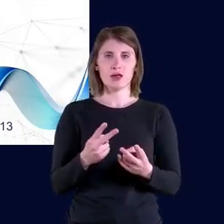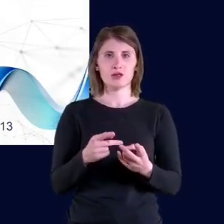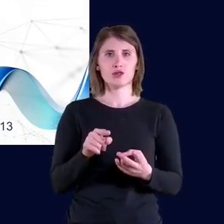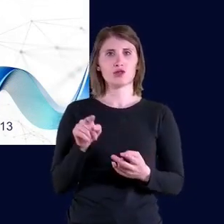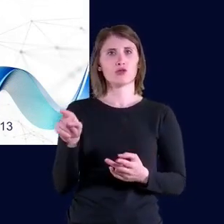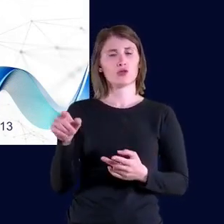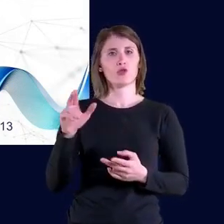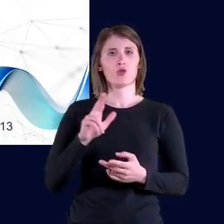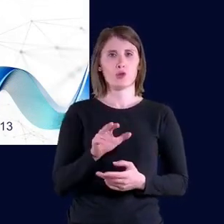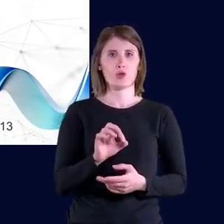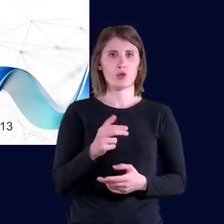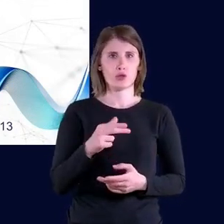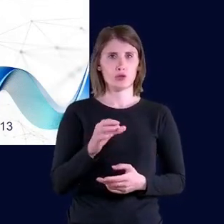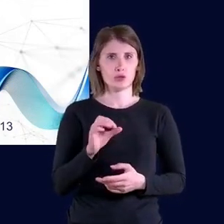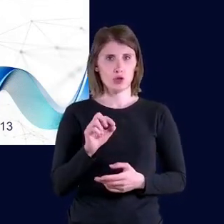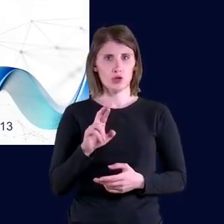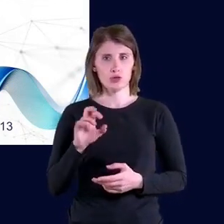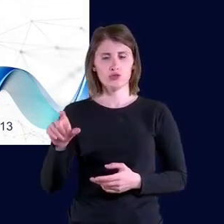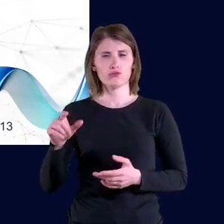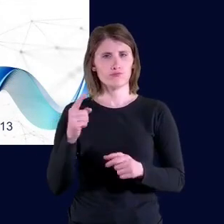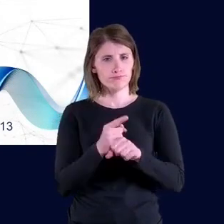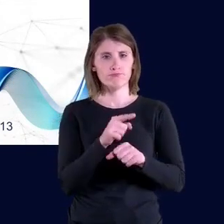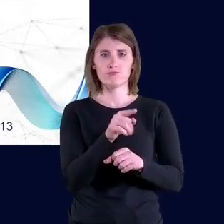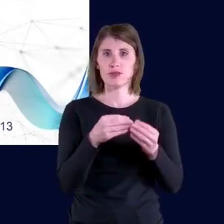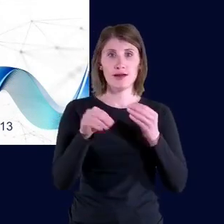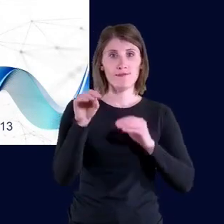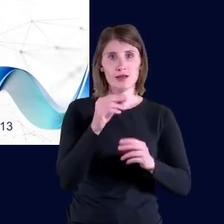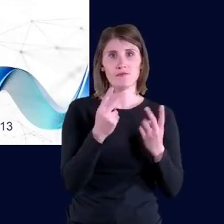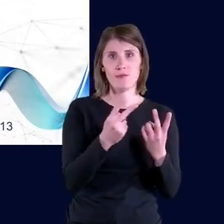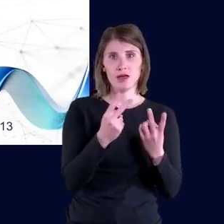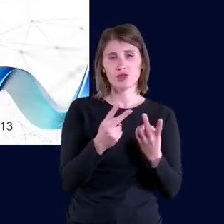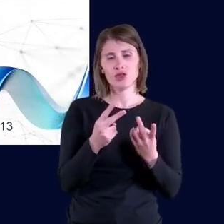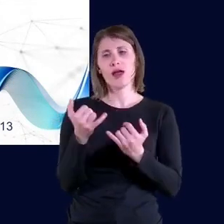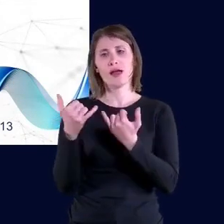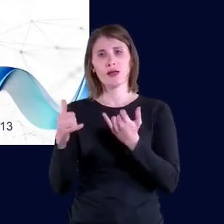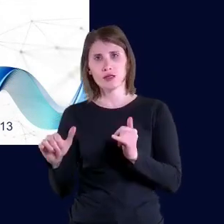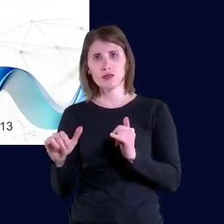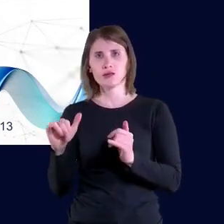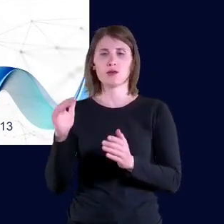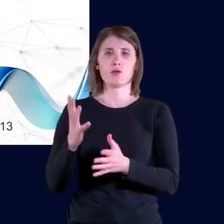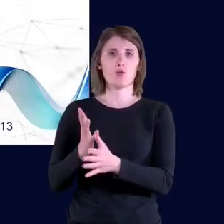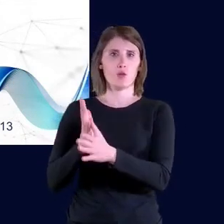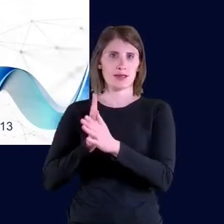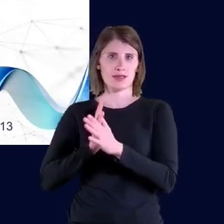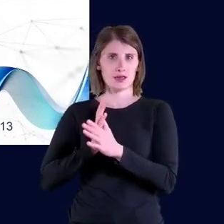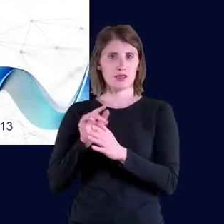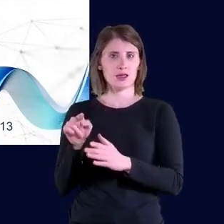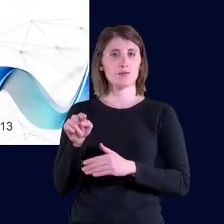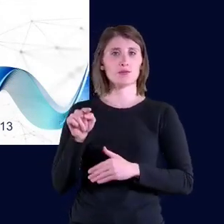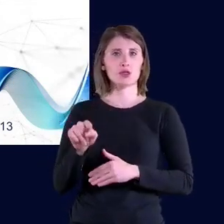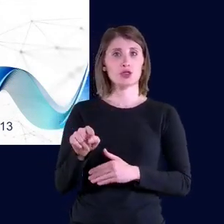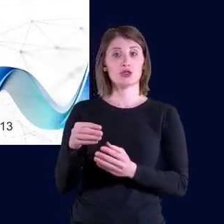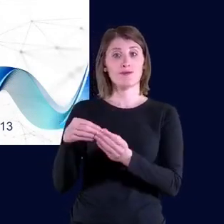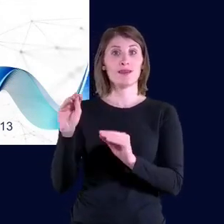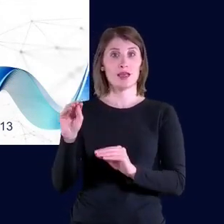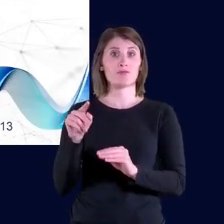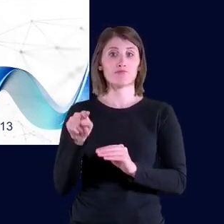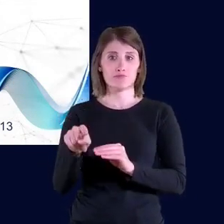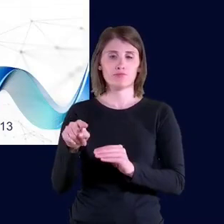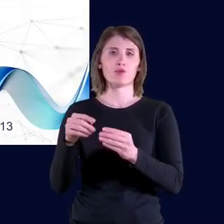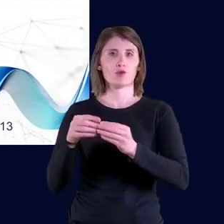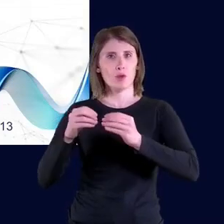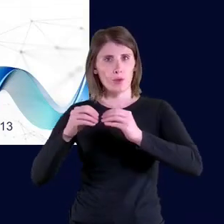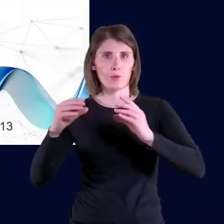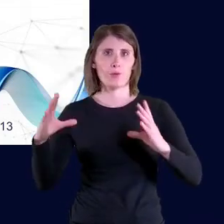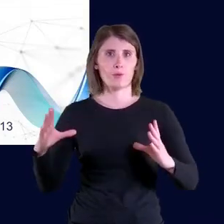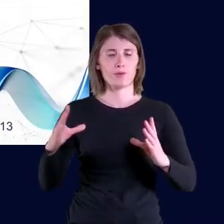konsorcjantów Natomiast pozostałe zostały ukryte pod przyciskiem więcej możliwe jest zapoznanie